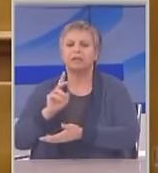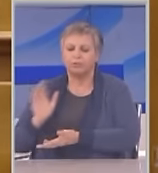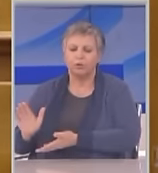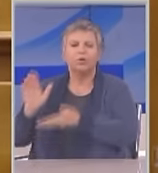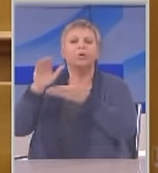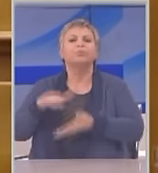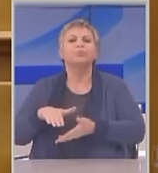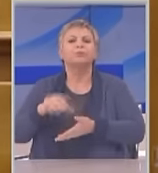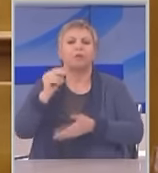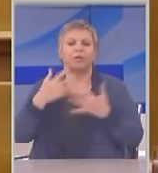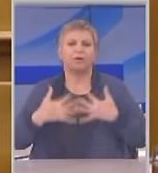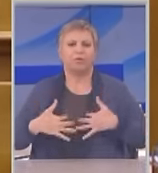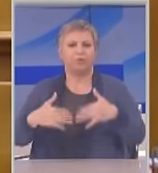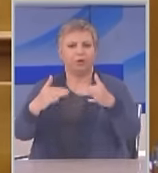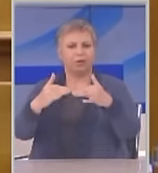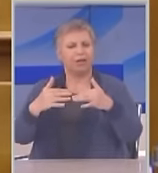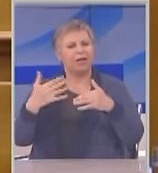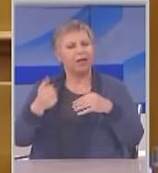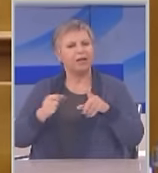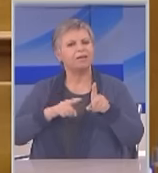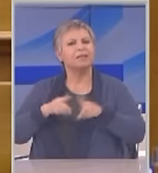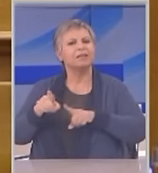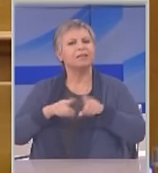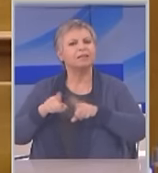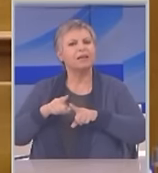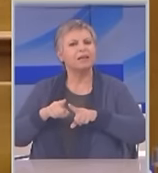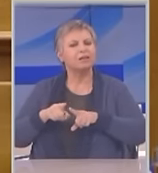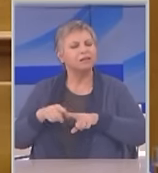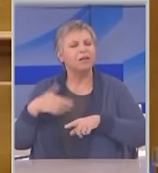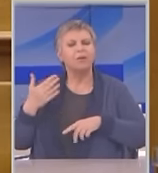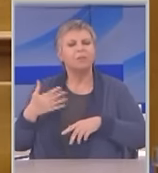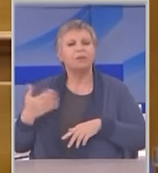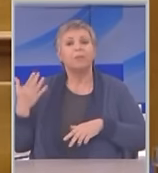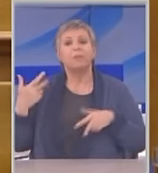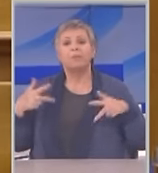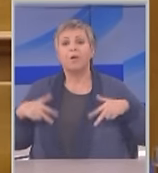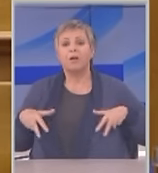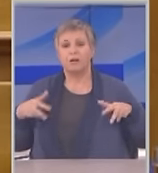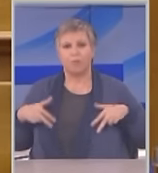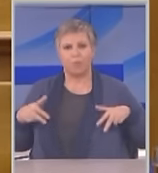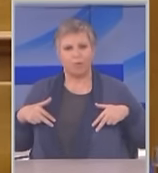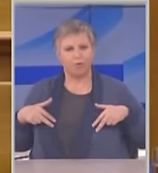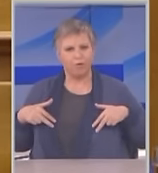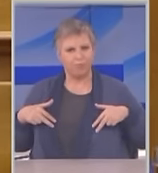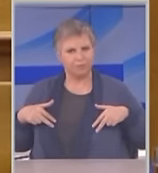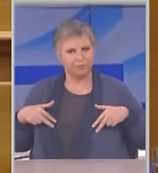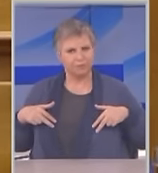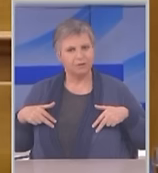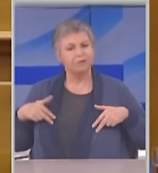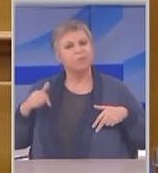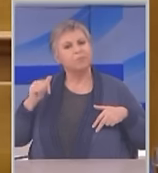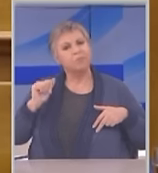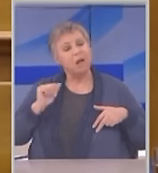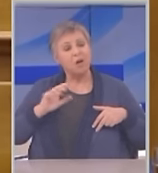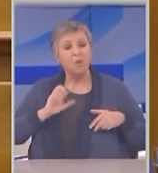και αφορά στελέχη της προηγούμενης, υπουργούς της προηγούμενης κυβέρνησης, έχω την αίσθηση ότι κατά τη συζήτηση